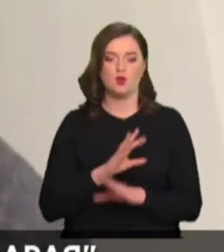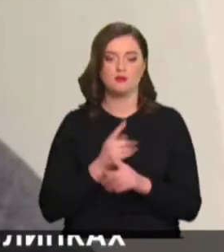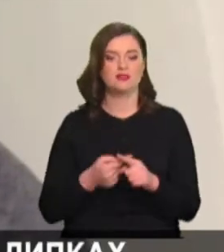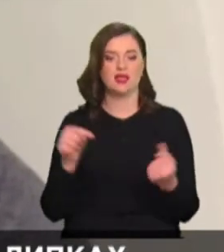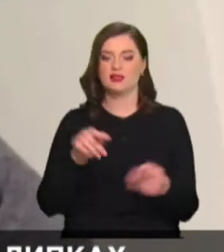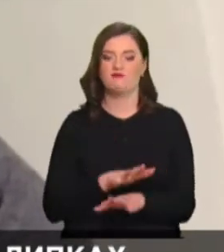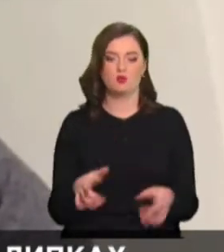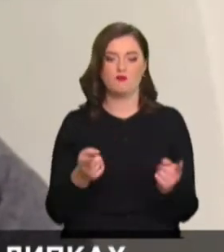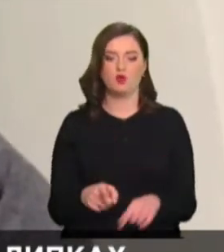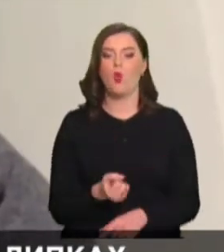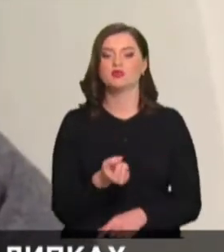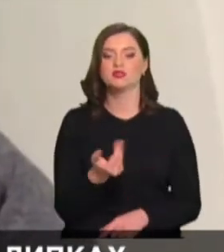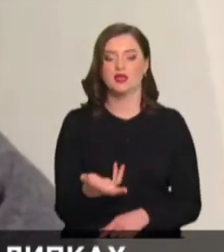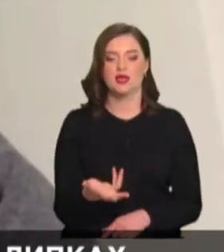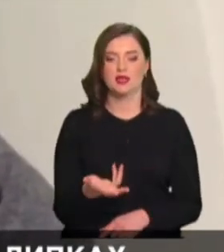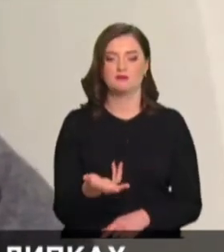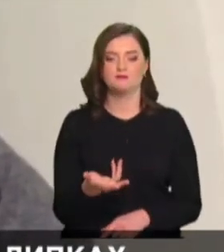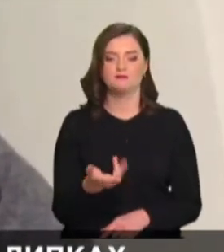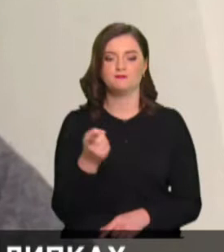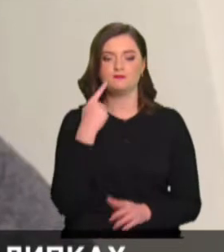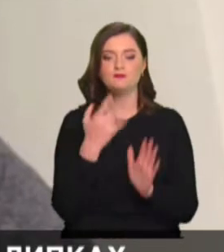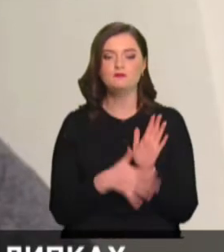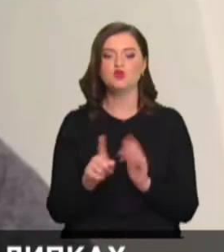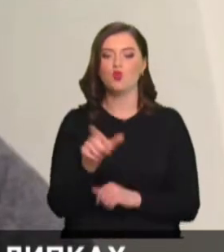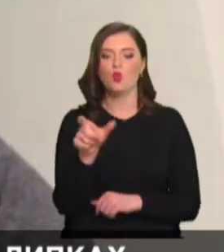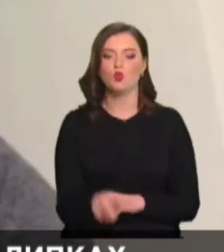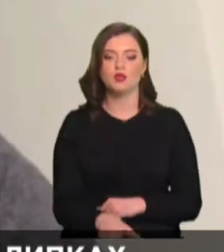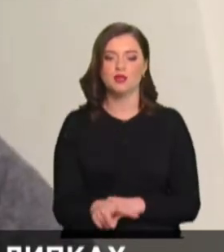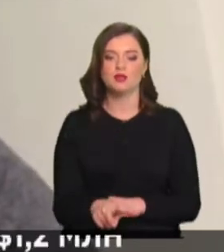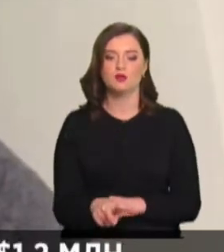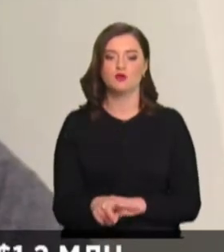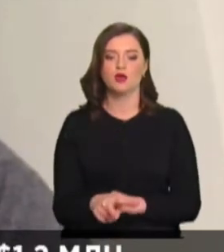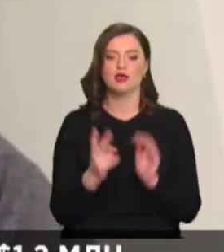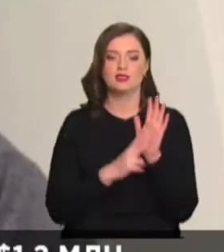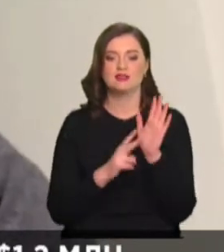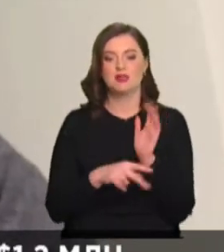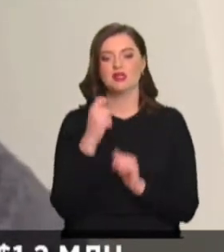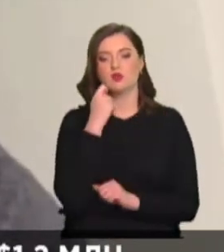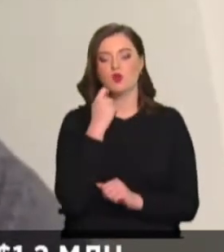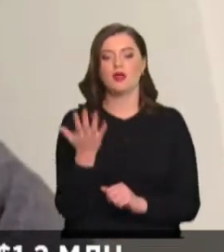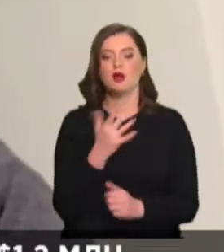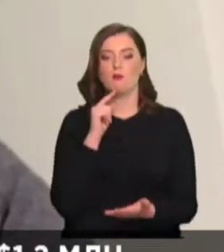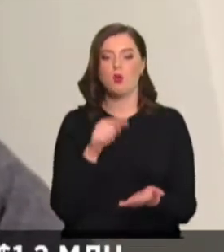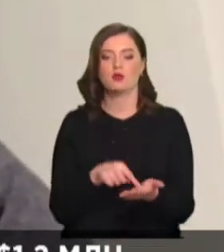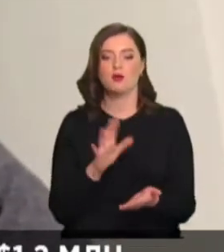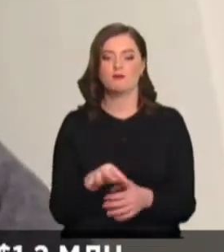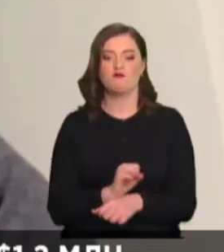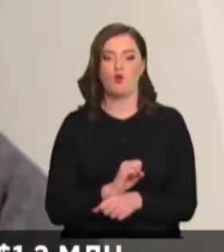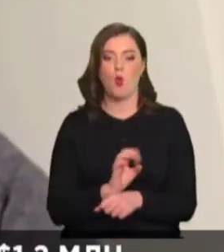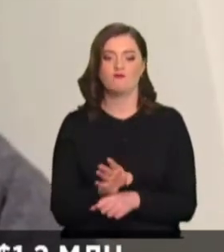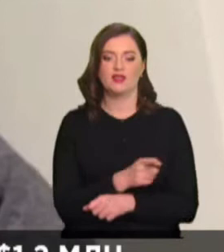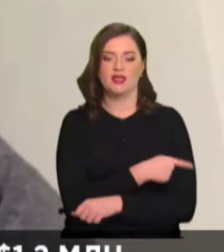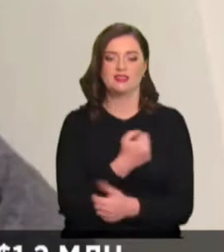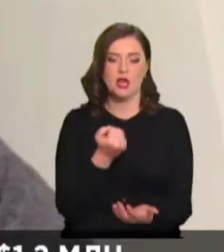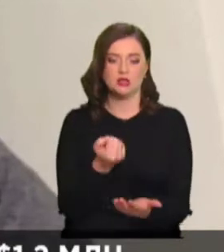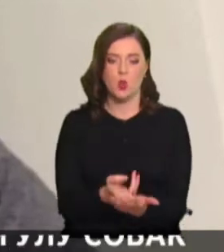відповідає дійсності, оскільки ви розумієте, що людина, припустимо, 70 років, яка потрапила в ковідний стаціонар,